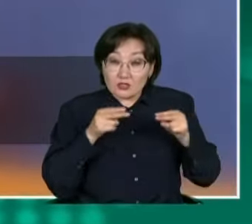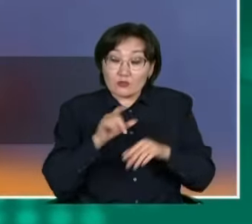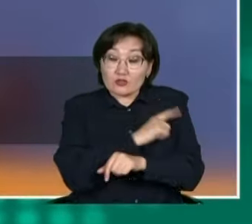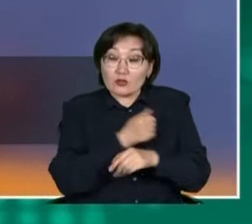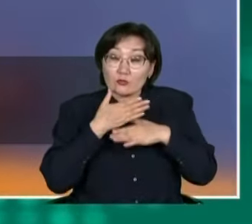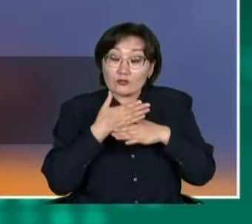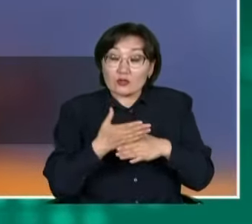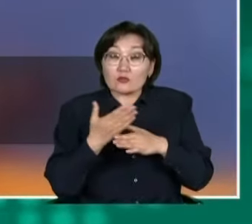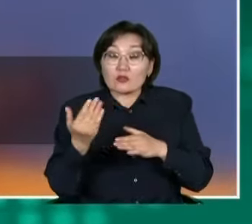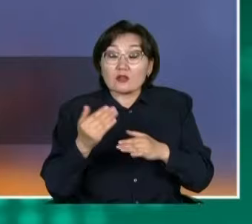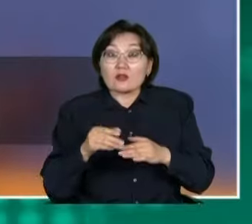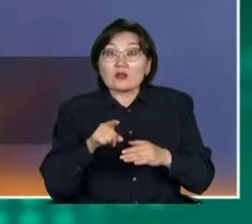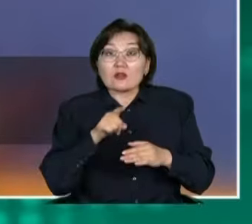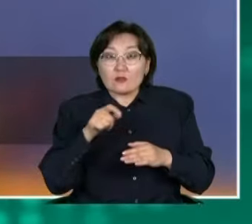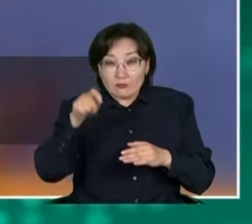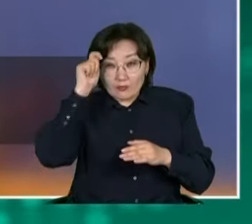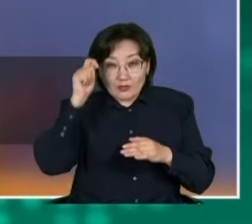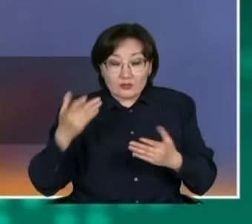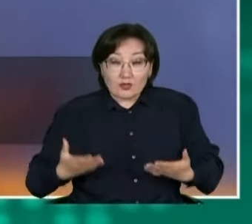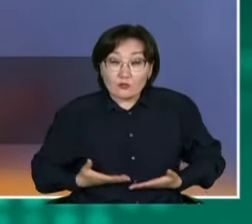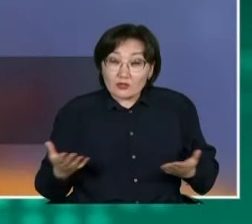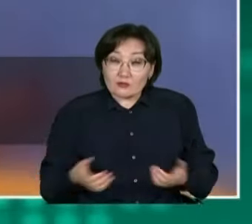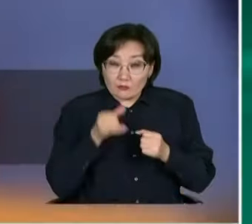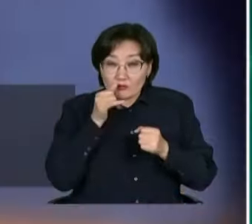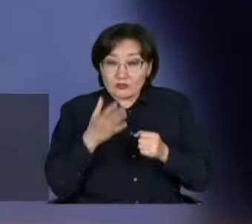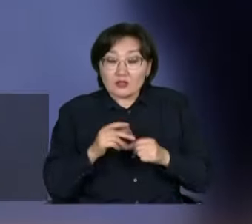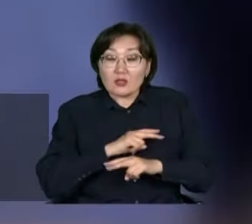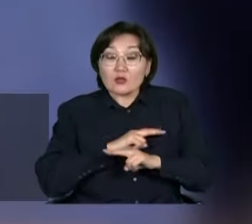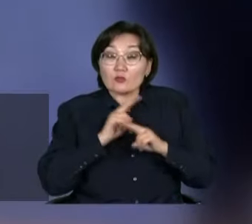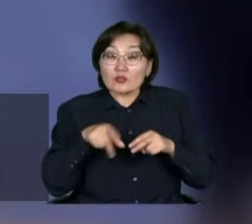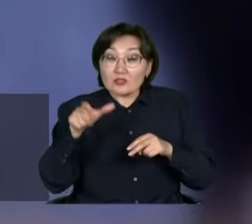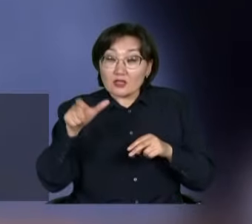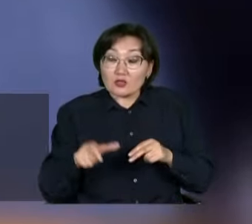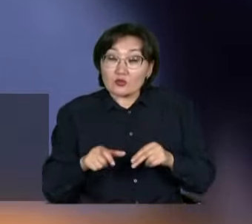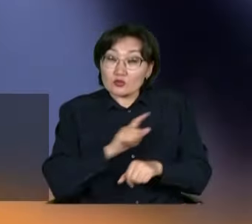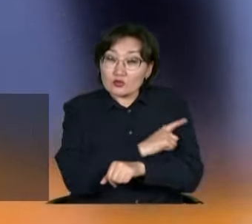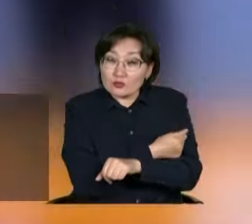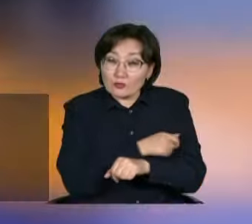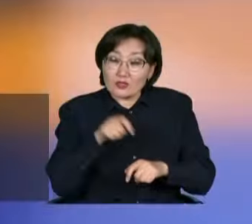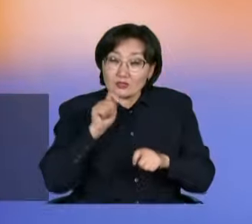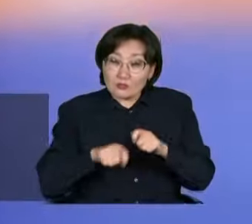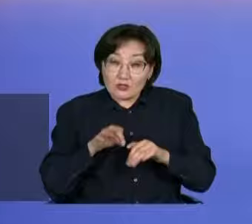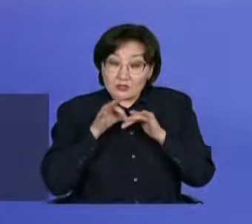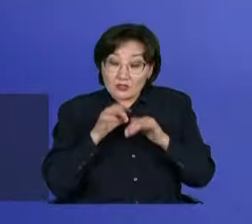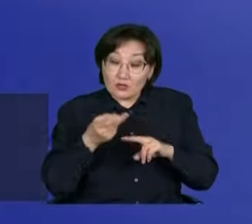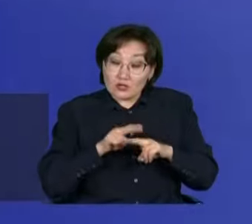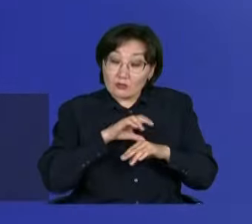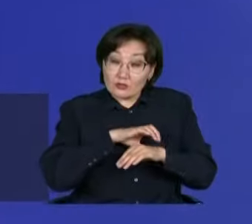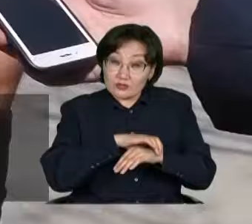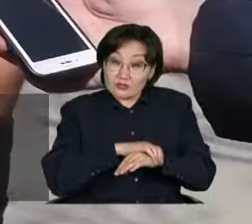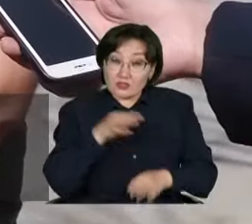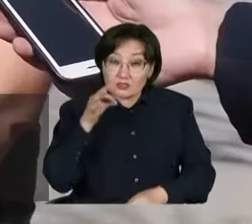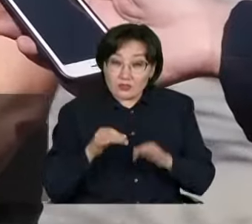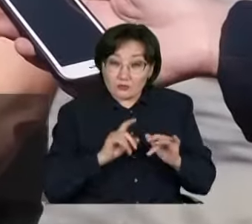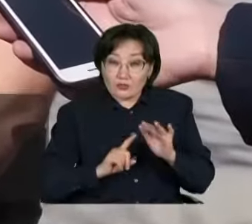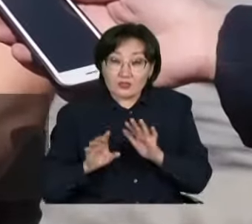жәрдем жас жігіттің өмірін сақтап қала алмады. Ендігіде марқұмға сот медициналық сараптама тағайындалды. Сондай-ақ аталған дерек бойынша